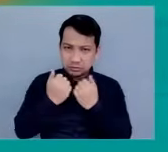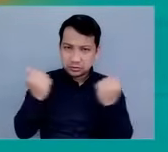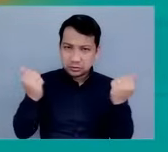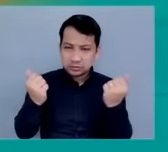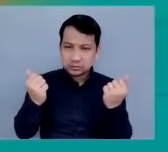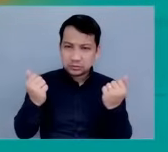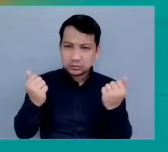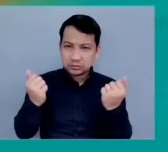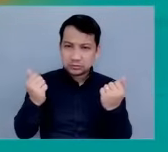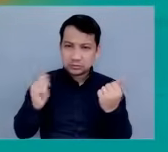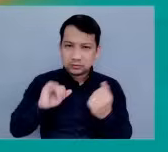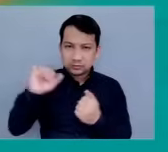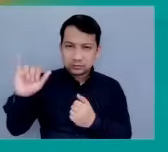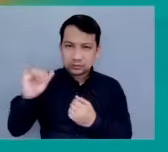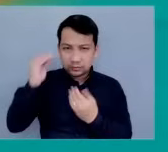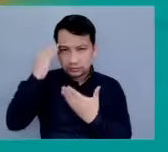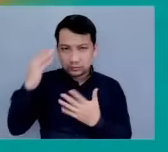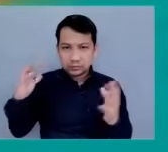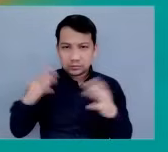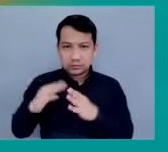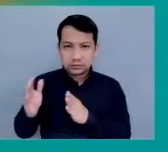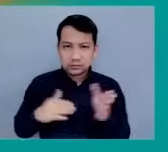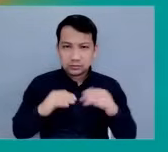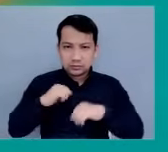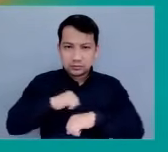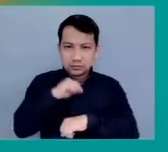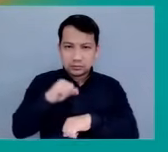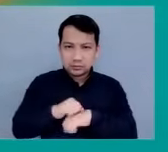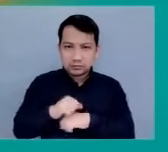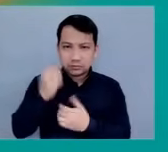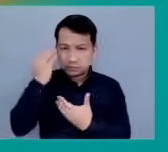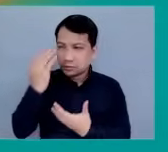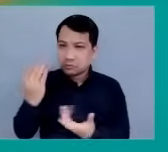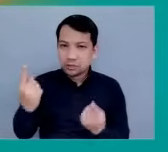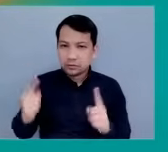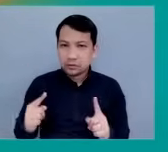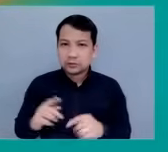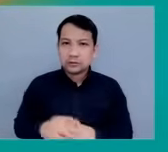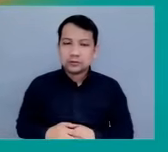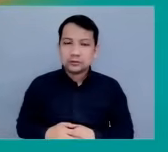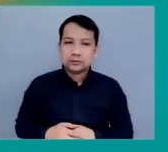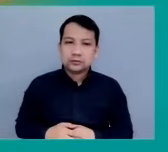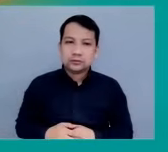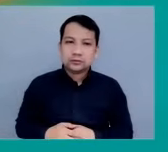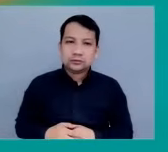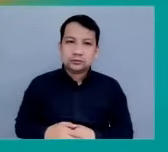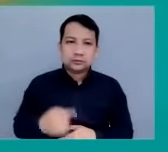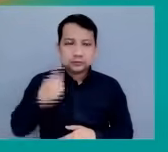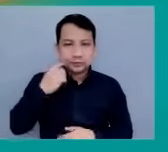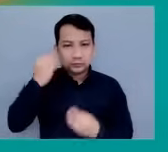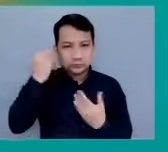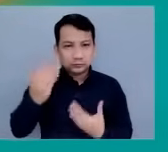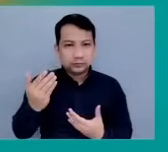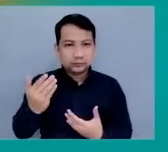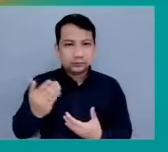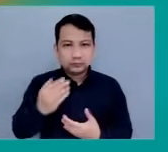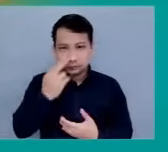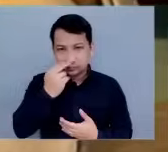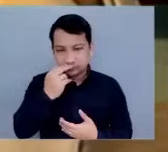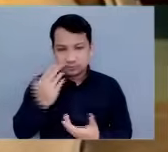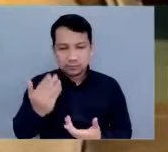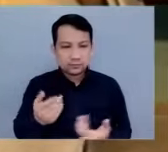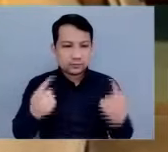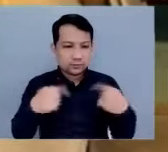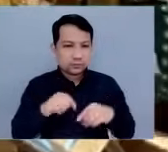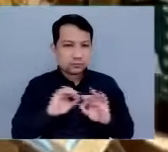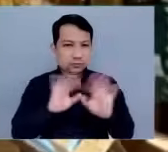nung dun lang ba sa Singapore na buo itong plano? May ganyang impormasyon ba kayo? Alam mo, Ruth, kanina nga nagbibiroan kami nung